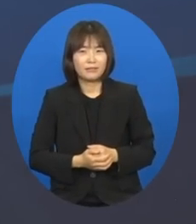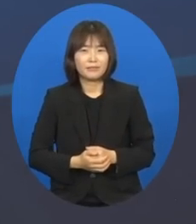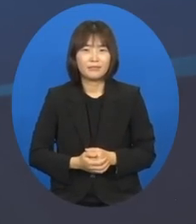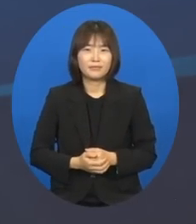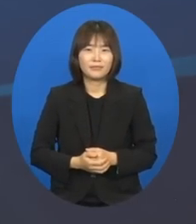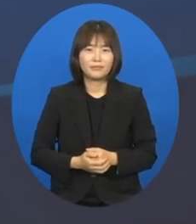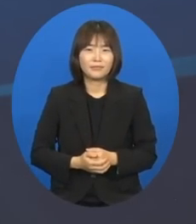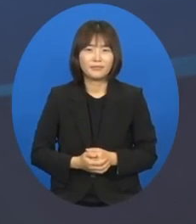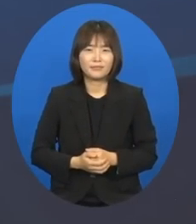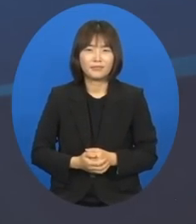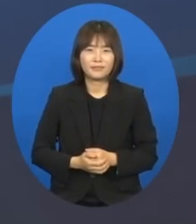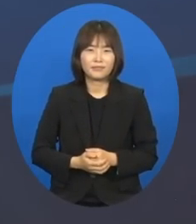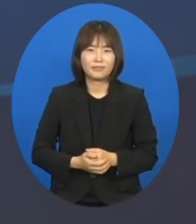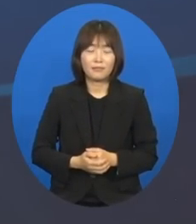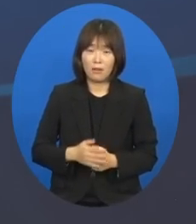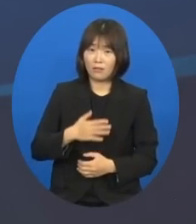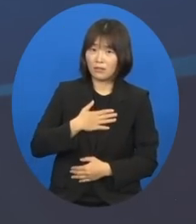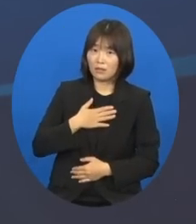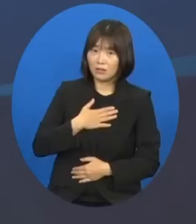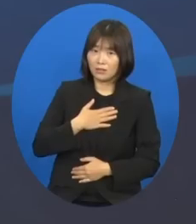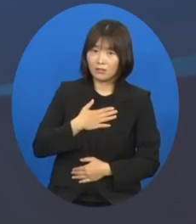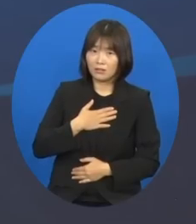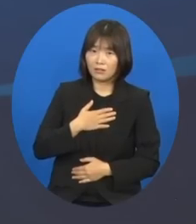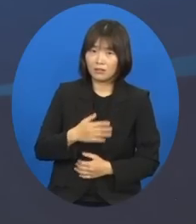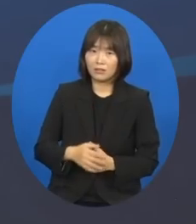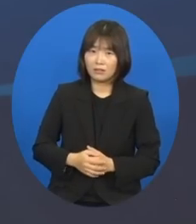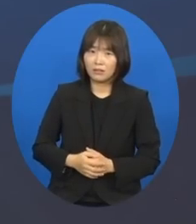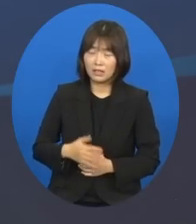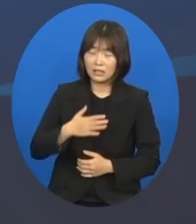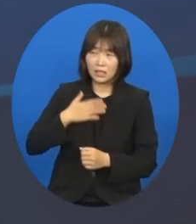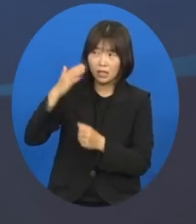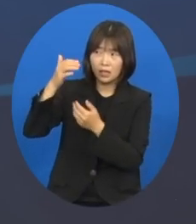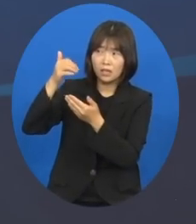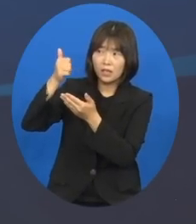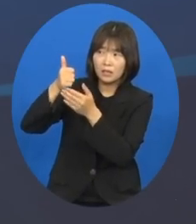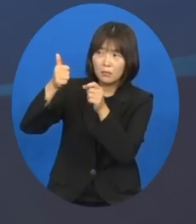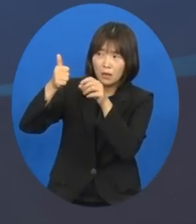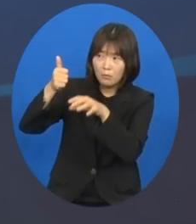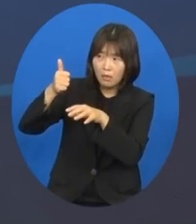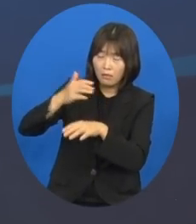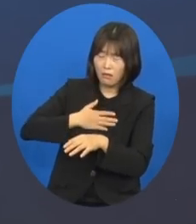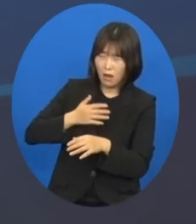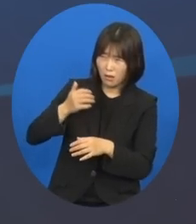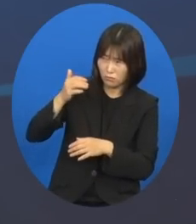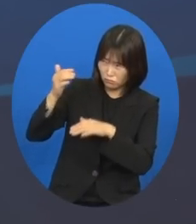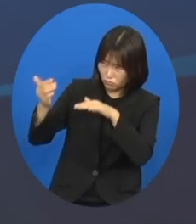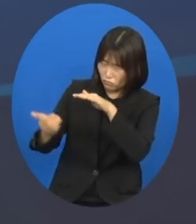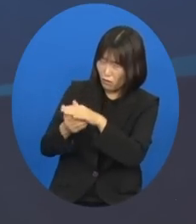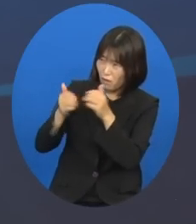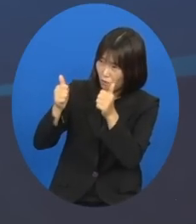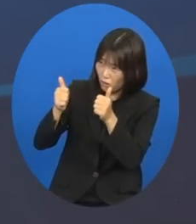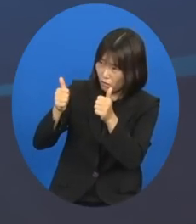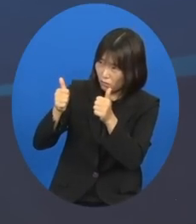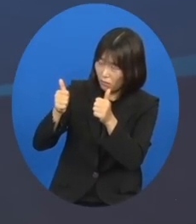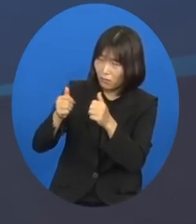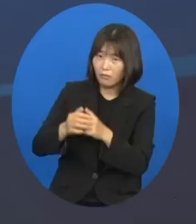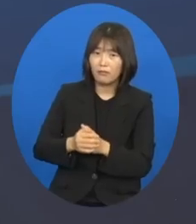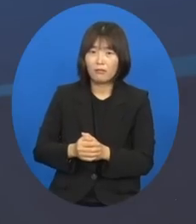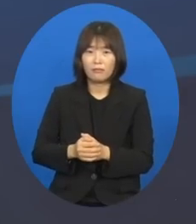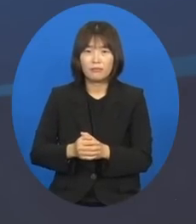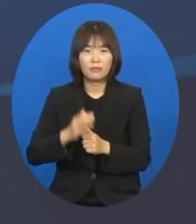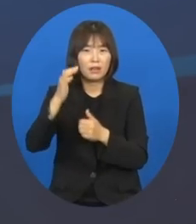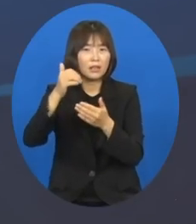나에게 에이스야 제가요 제가 하나님 앞에 에이스라고요 그러니까 하나님이 뭐라